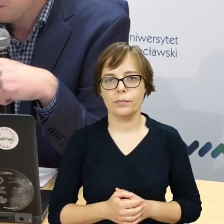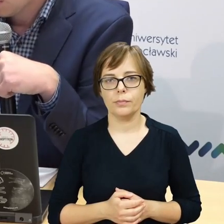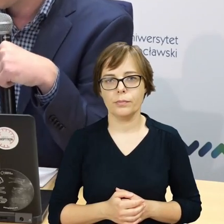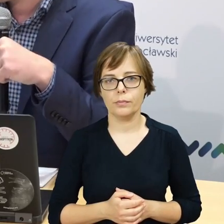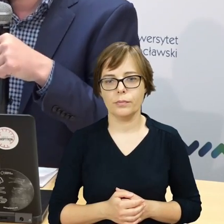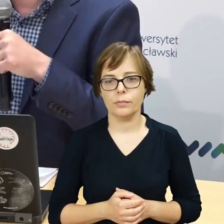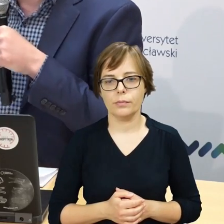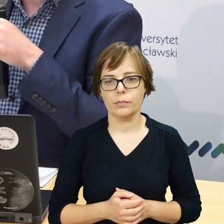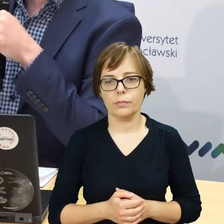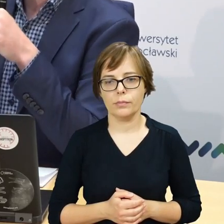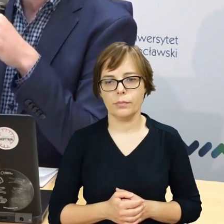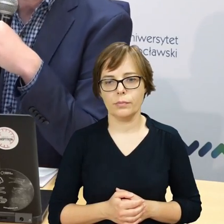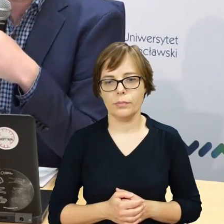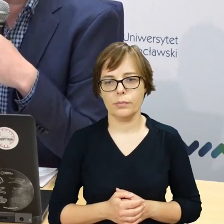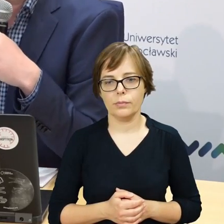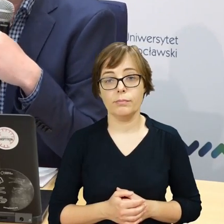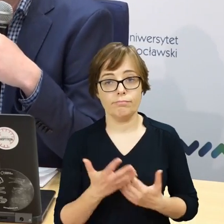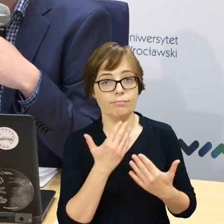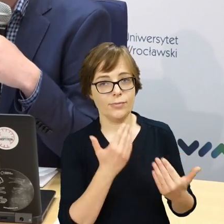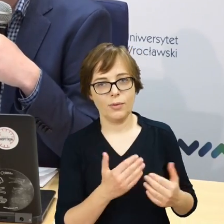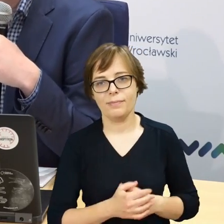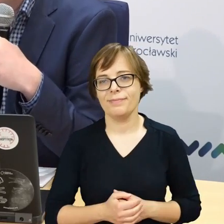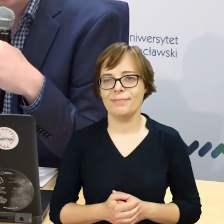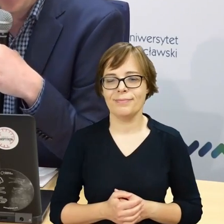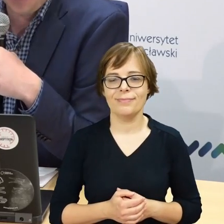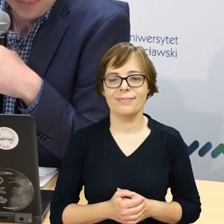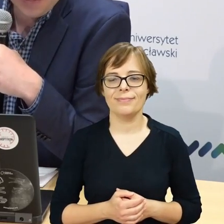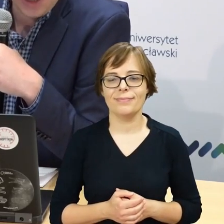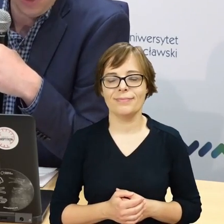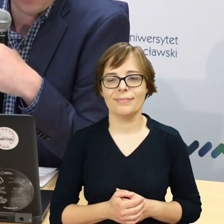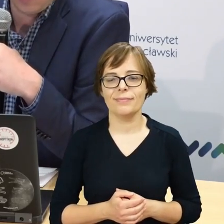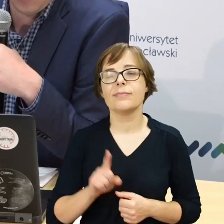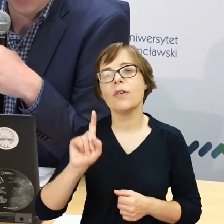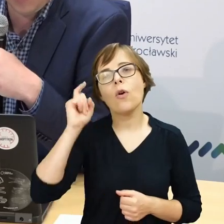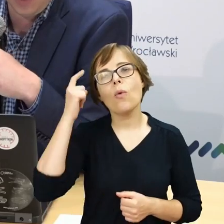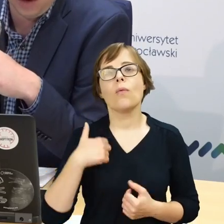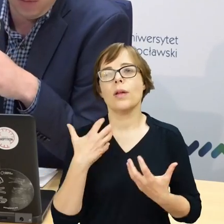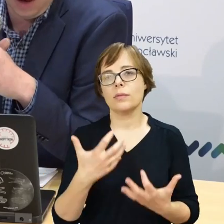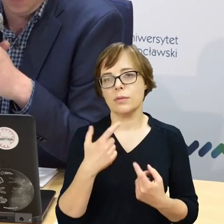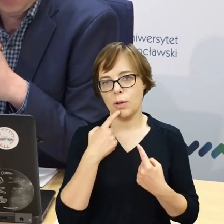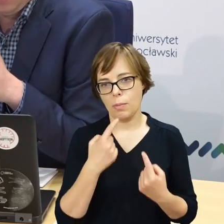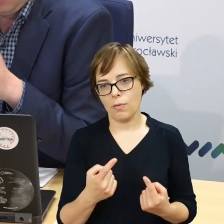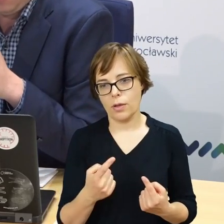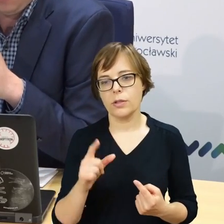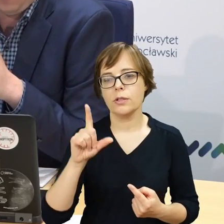Natomiast, dziękuję, natomiast przede wszystkim chciałem powiedzieć o tym, jakie Panoptykon